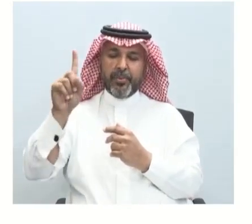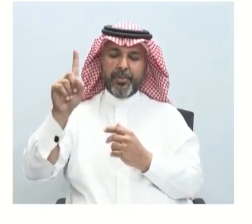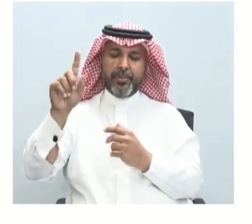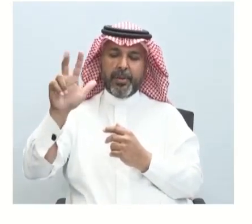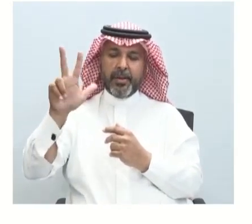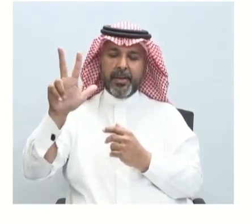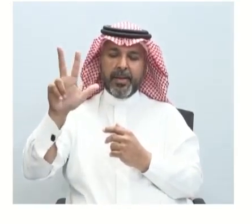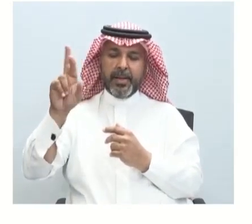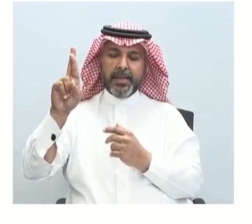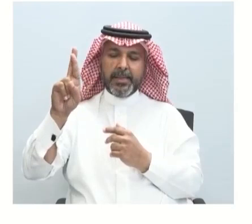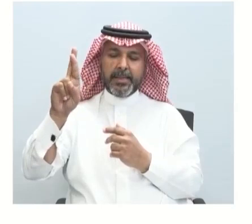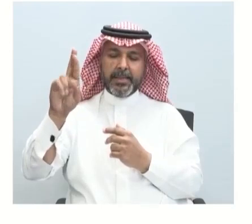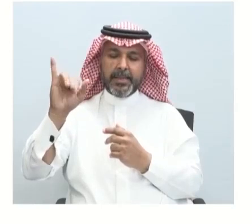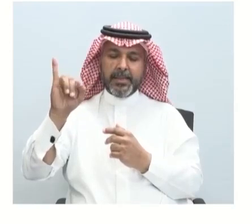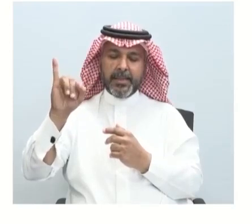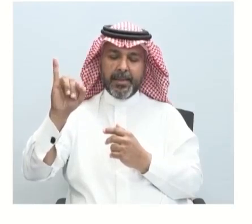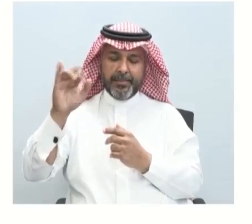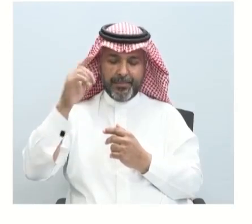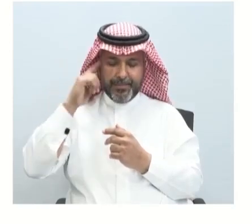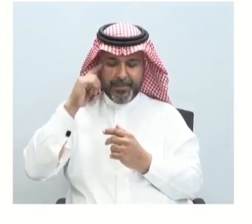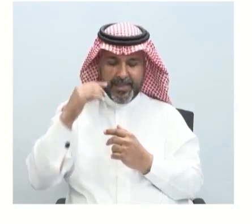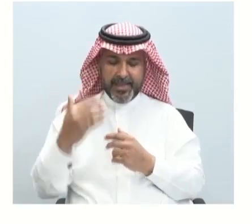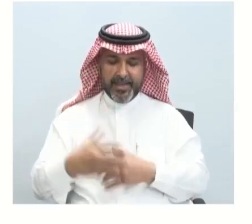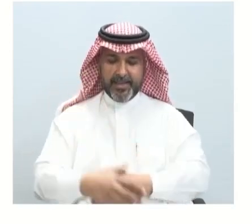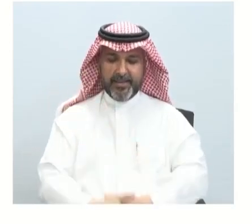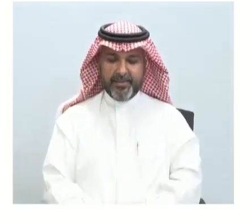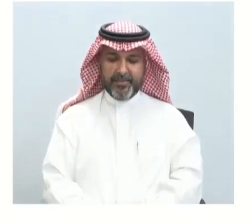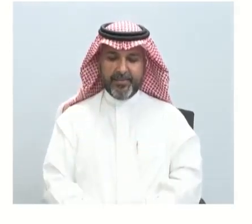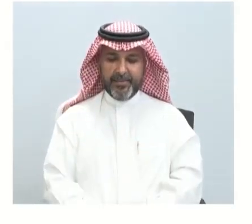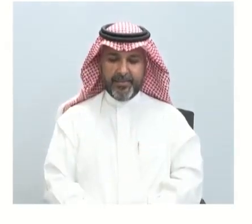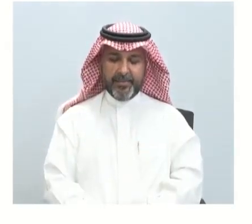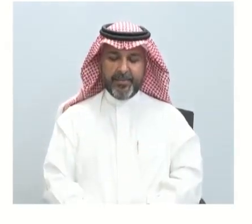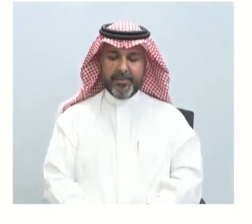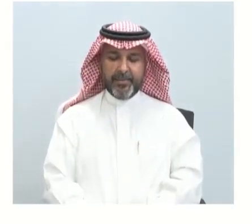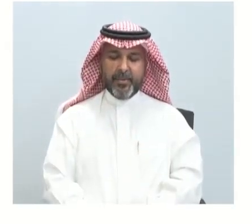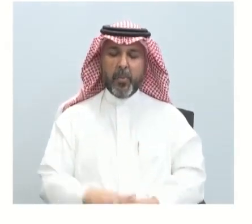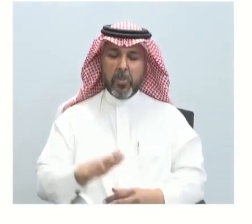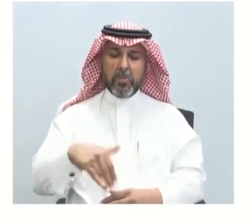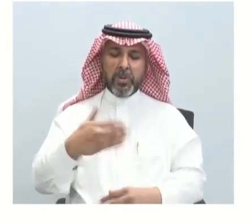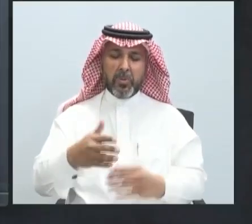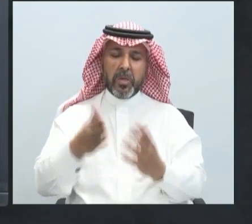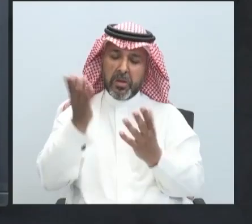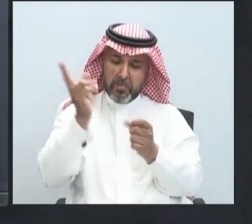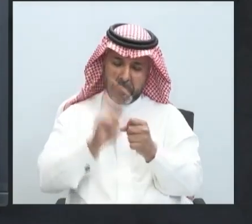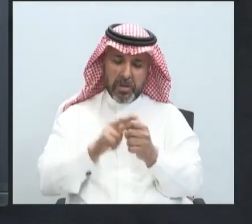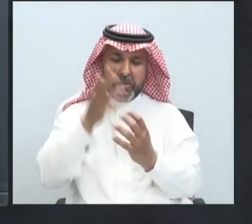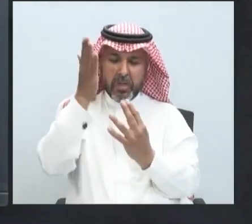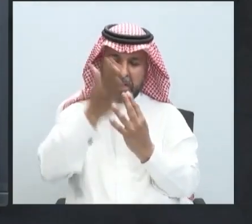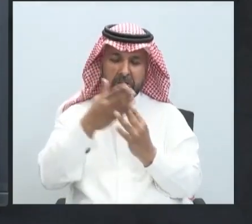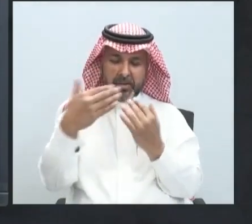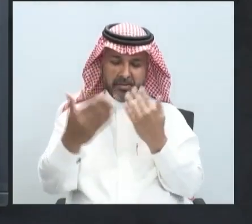وقد تمر الخليه بالطور البيني مره اخرى قبل بداء الانقسام الثاني او تبدا في الانقسام الثاني بشكل